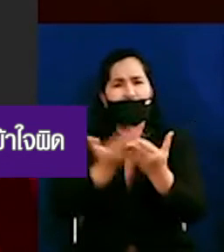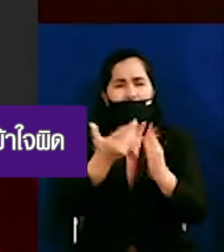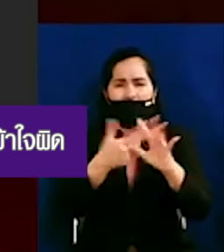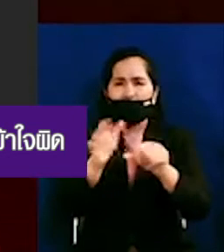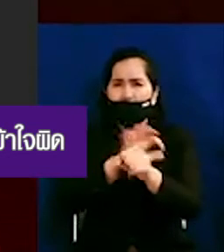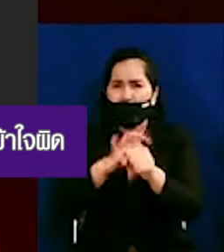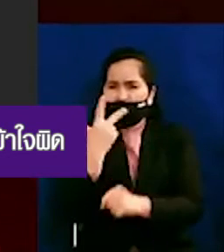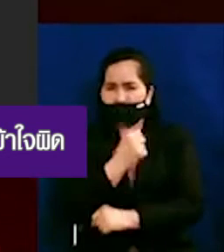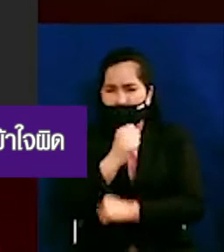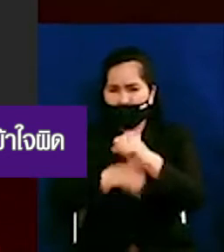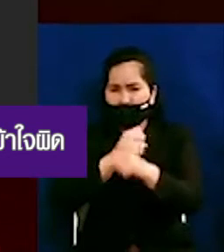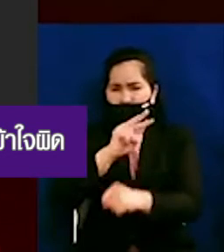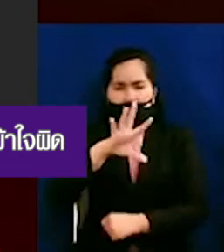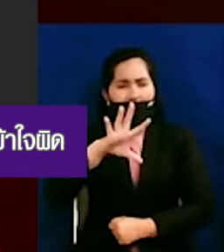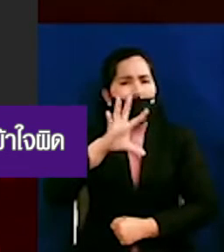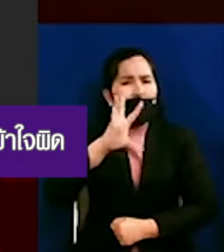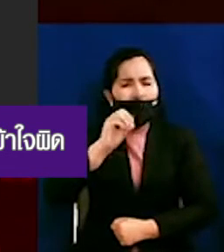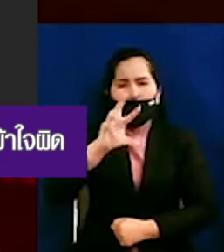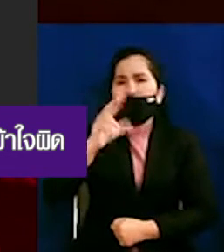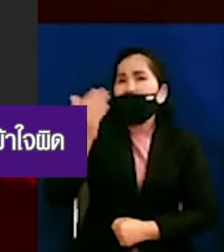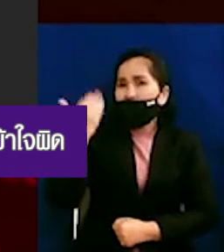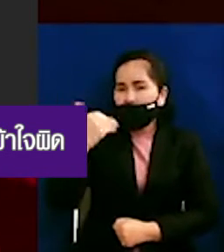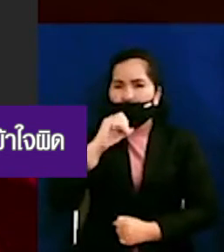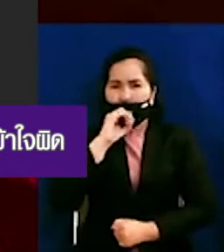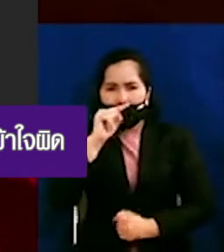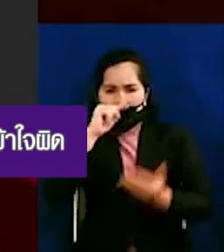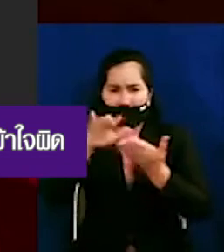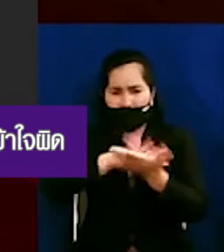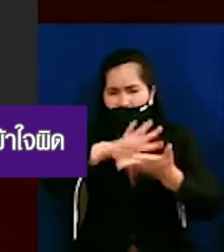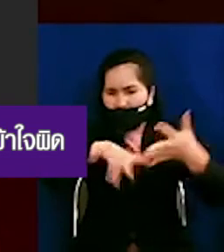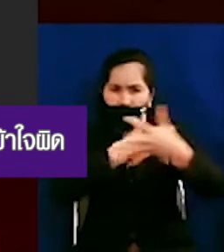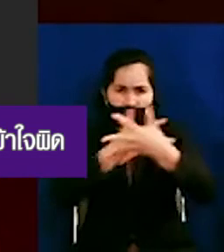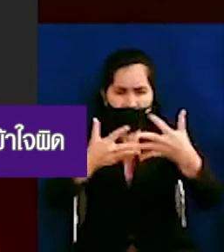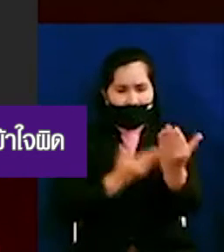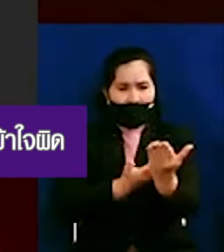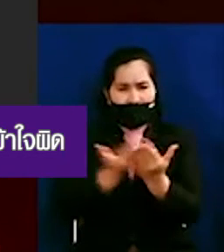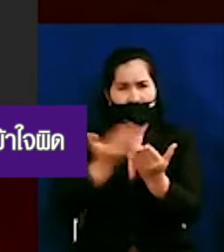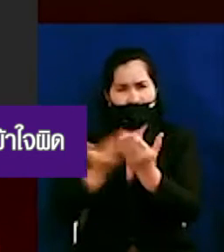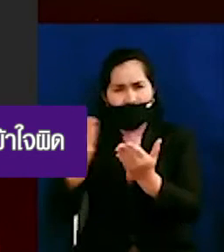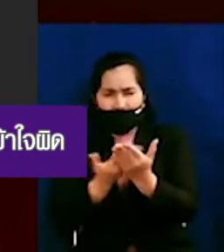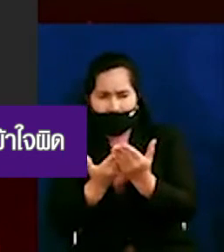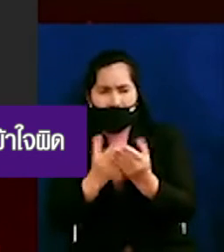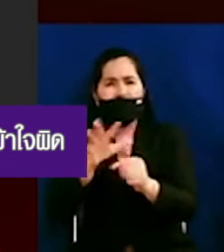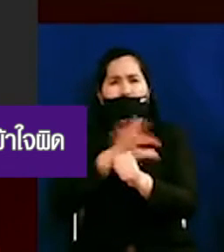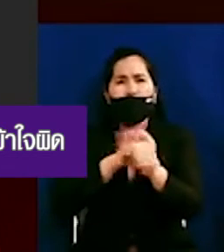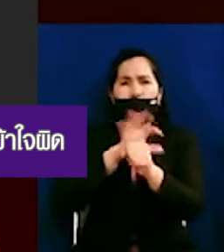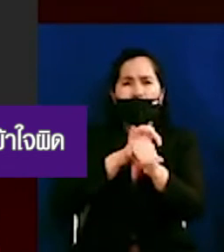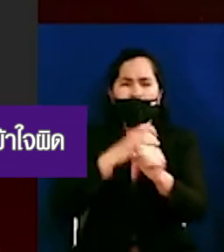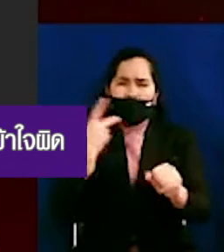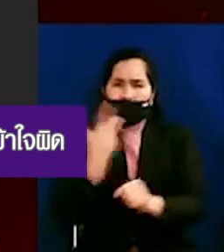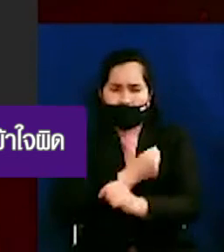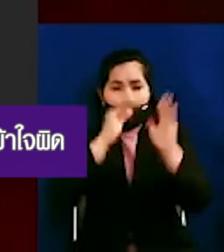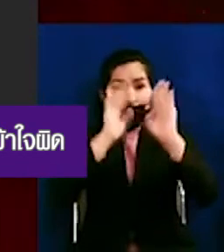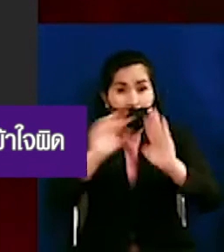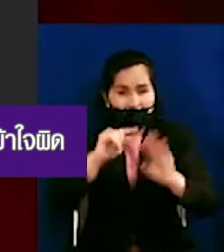2563นะครับว่าเอ่อประเทศไทยได้มีแผนการจัดซื้อวัคซีนการจัดหาวัคซีนแบบทวิภาคีก็คือซื้อ